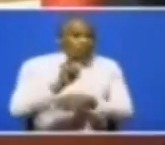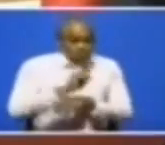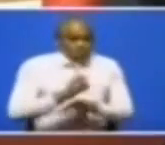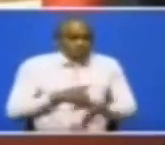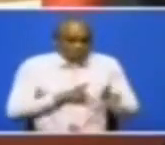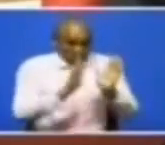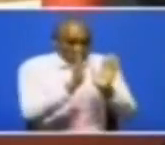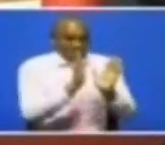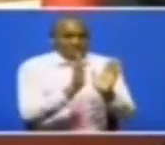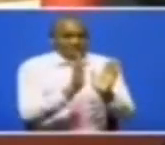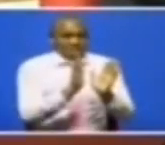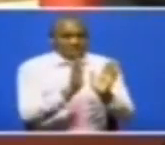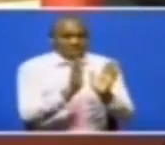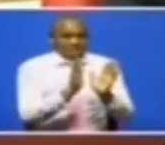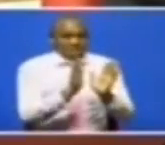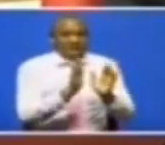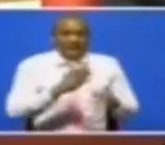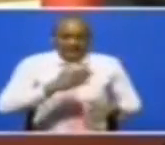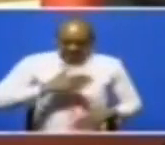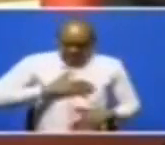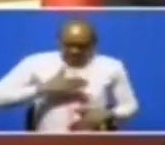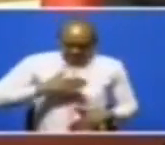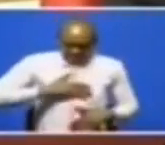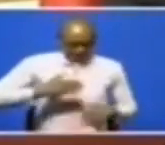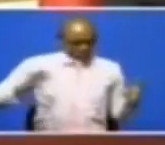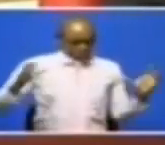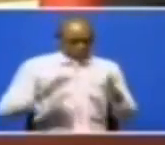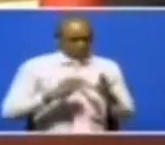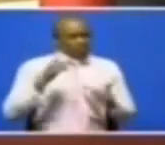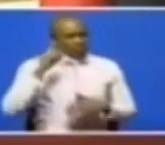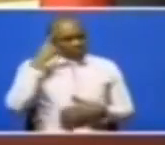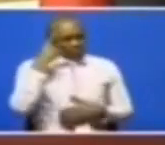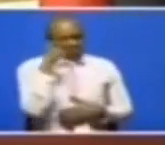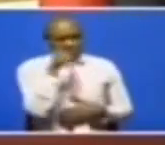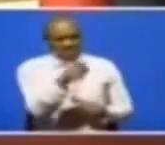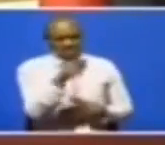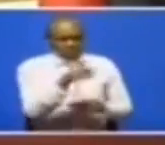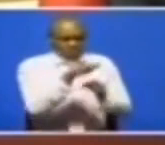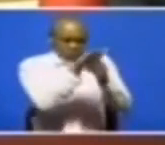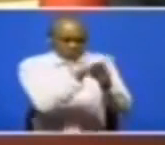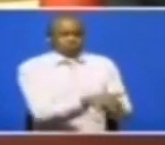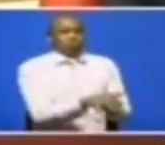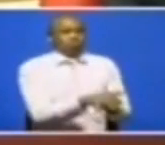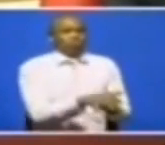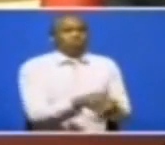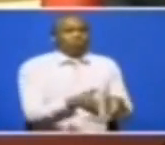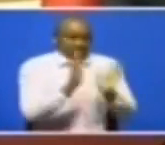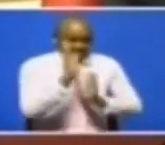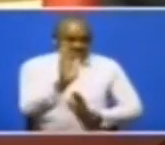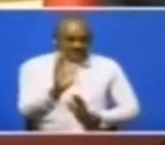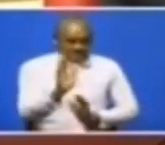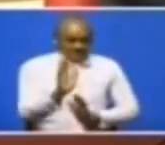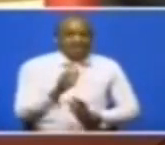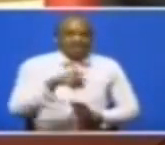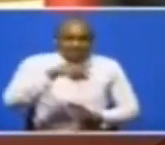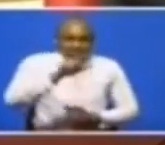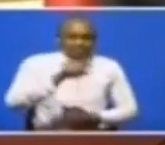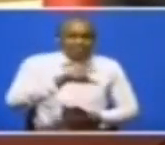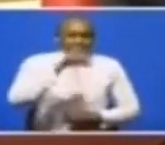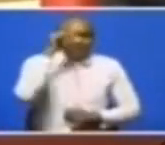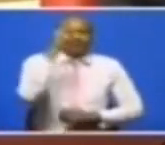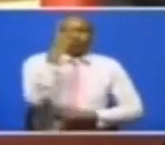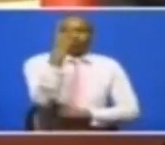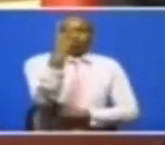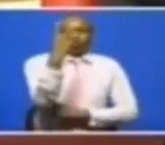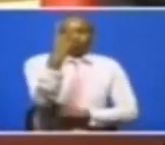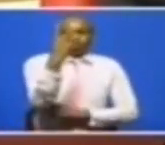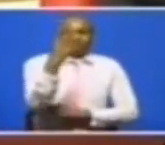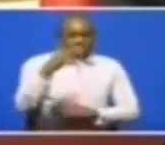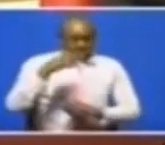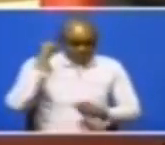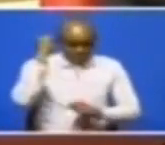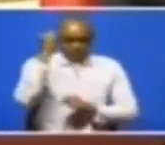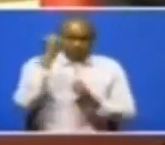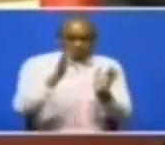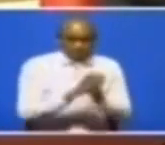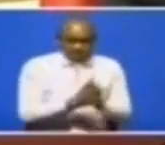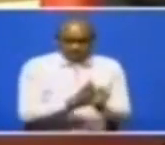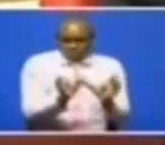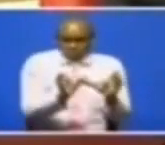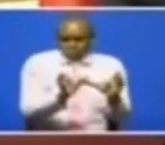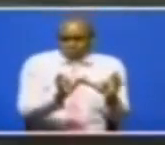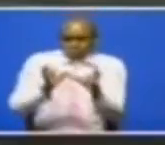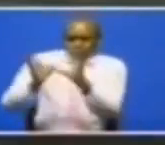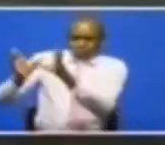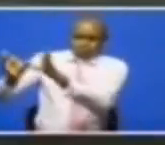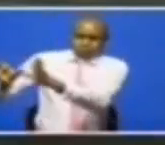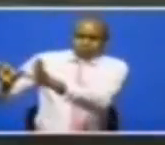mbinu ambayo kwetu sisi tuliona kama ilikuwa inabagua kidogo, kwa kuwachukua hawa vigogo wa kisiasa na